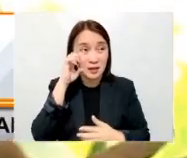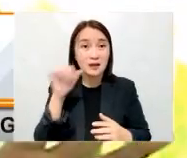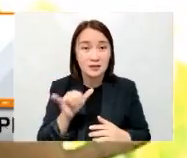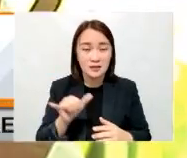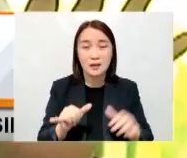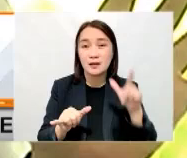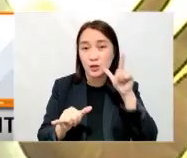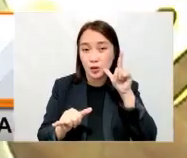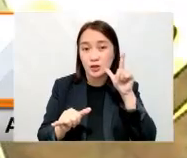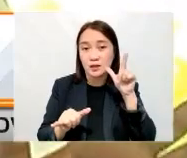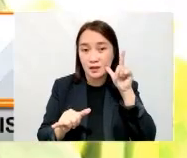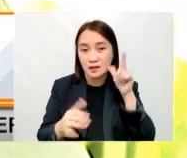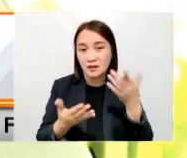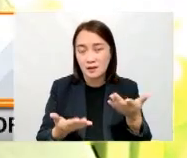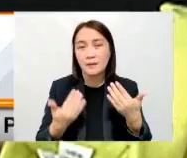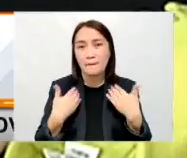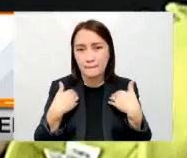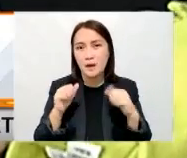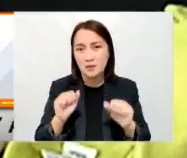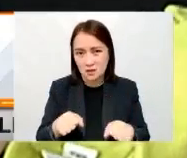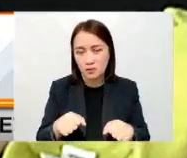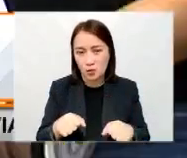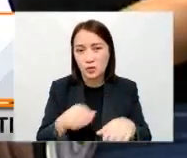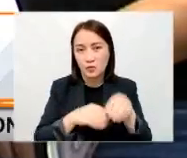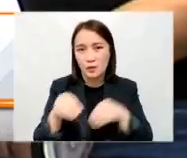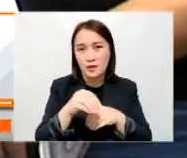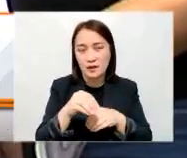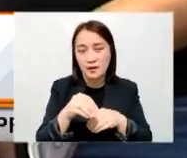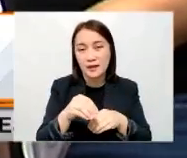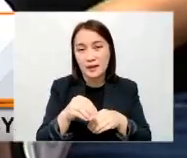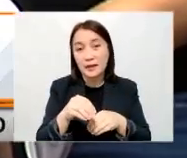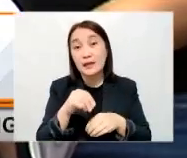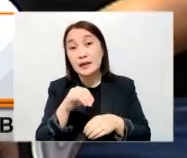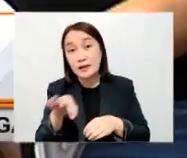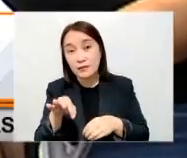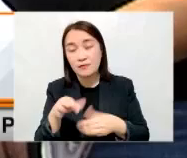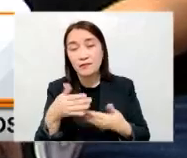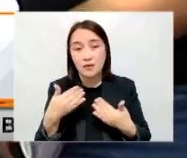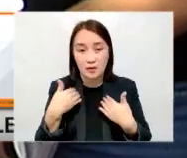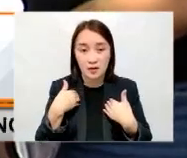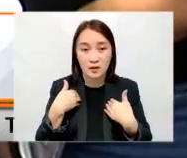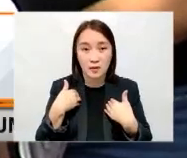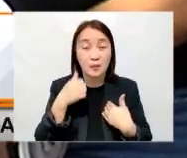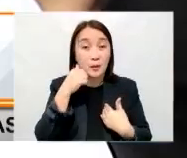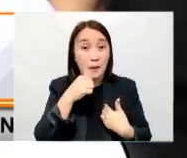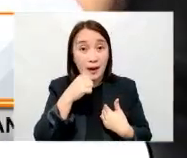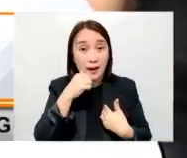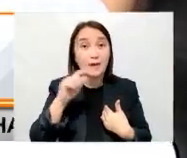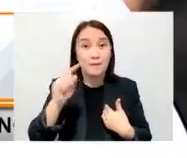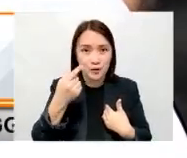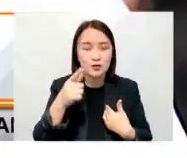tempore Loren Legarda sa mga posible daw maging Senate President kung sakasakali siya ang kauna-unahang babaeng magiging Senate President ng